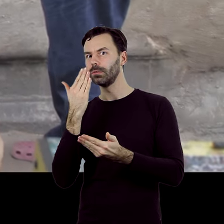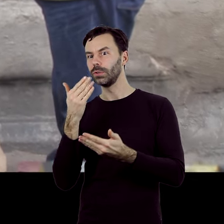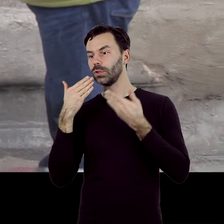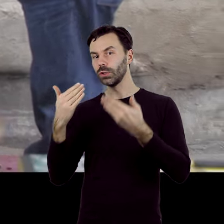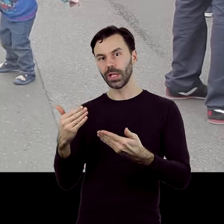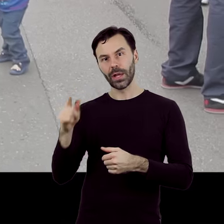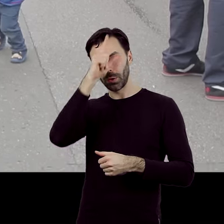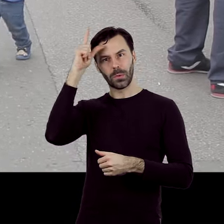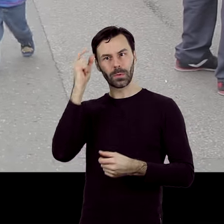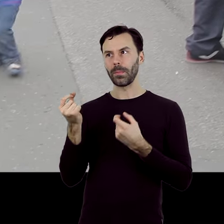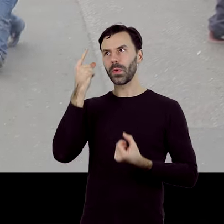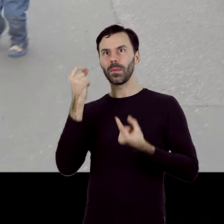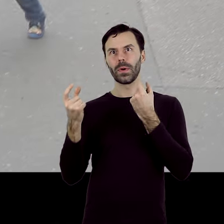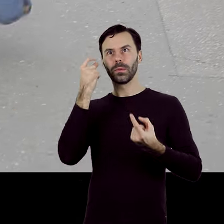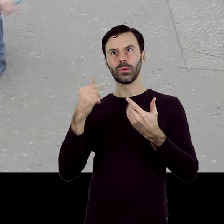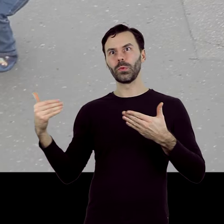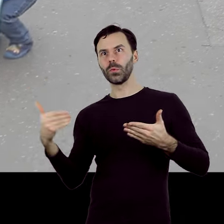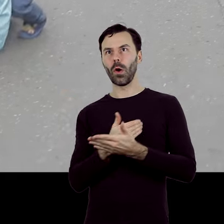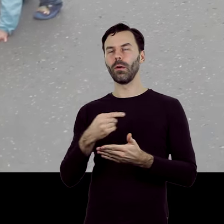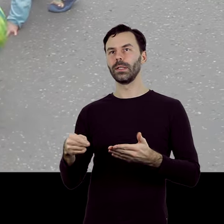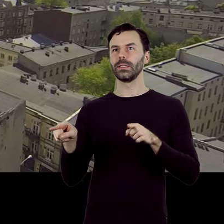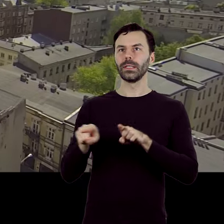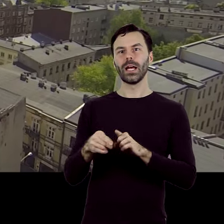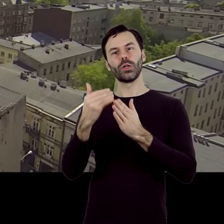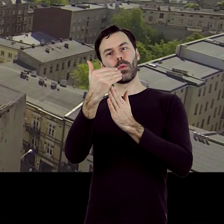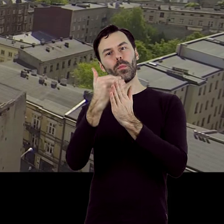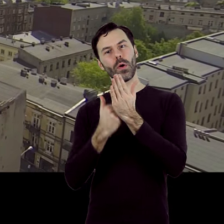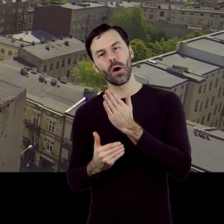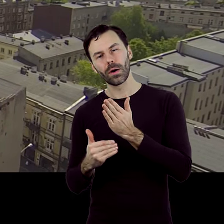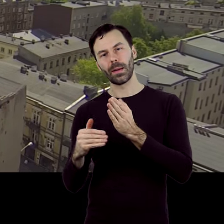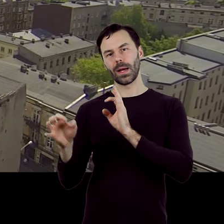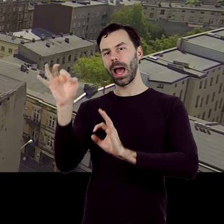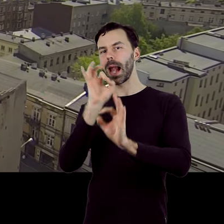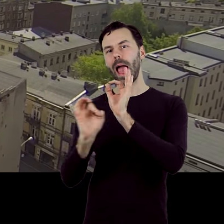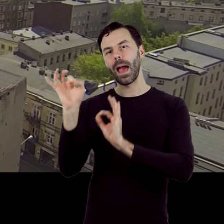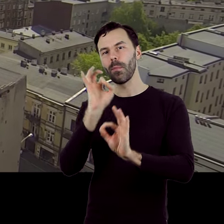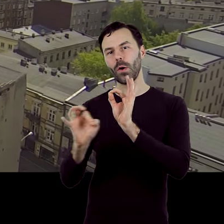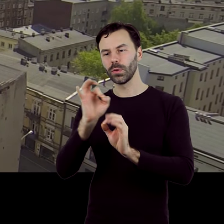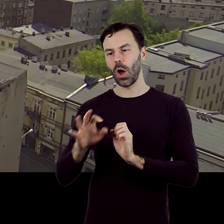mieszkańców oraz rozpoczynającemu się programowi rewitalizacji obszarowej.